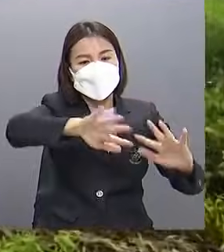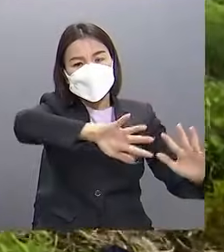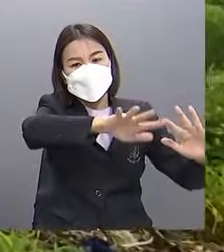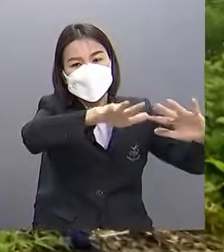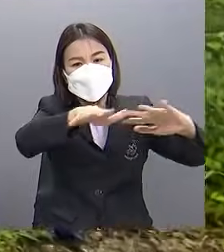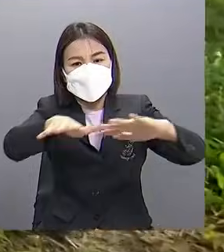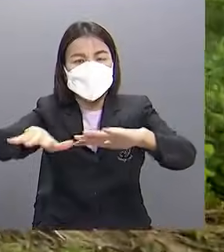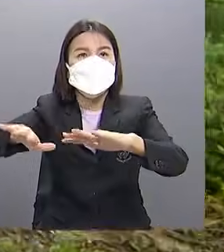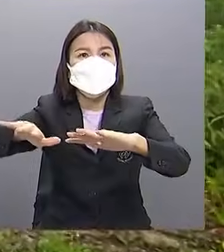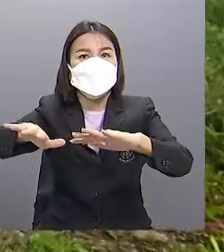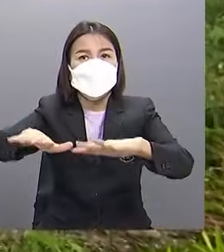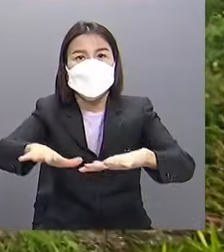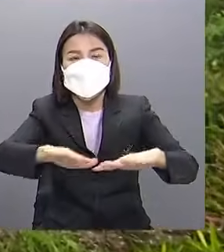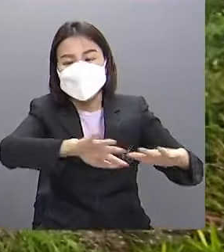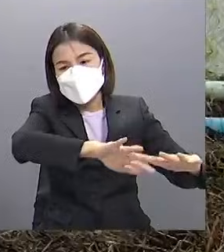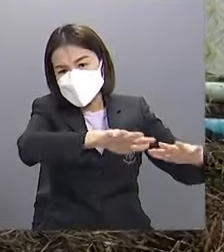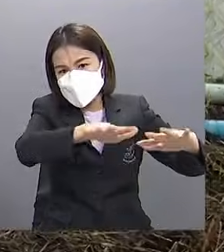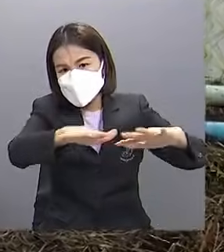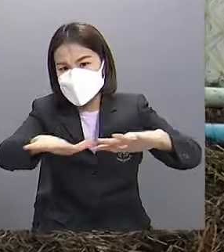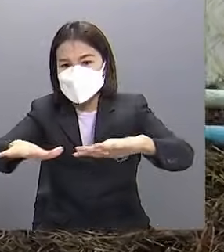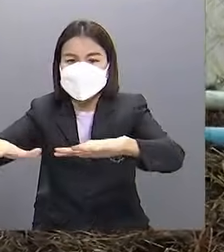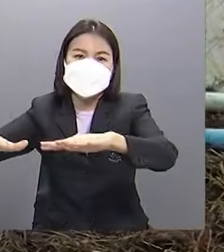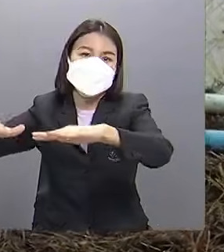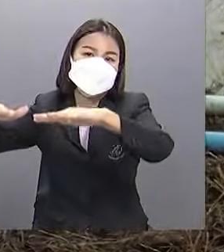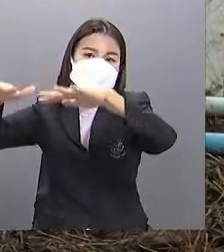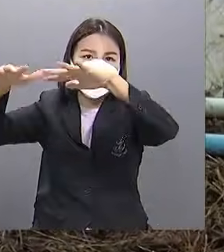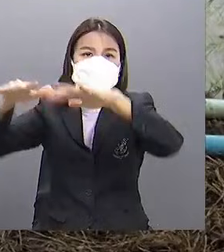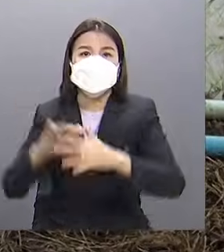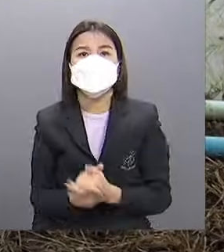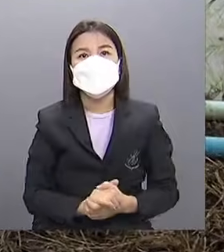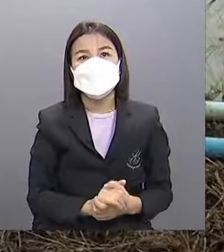ยน้ำล้นมาถึงประมาณนี้เลยพี่น้ำล้นมาก